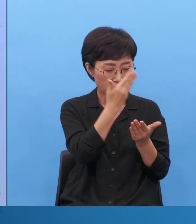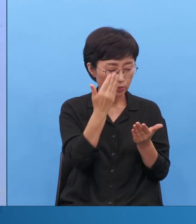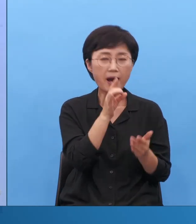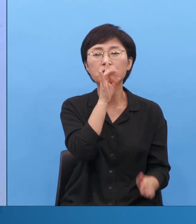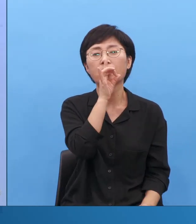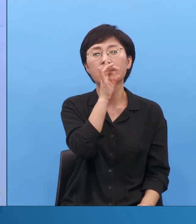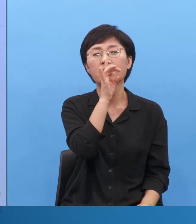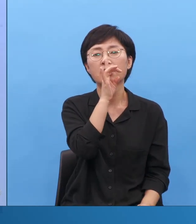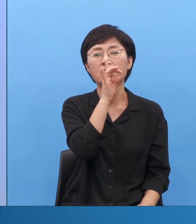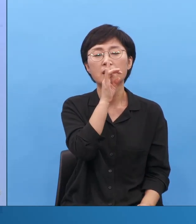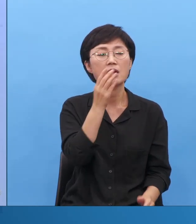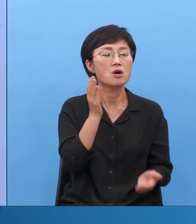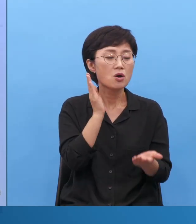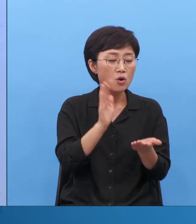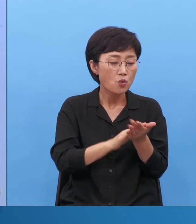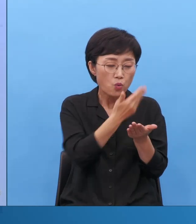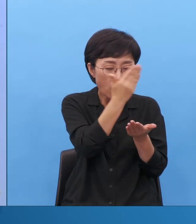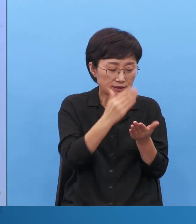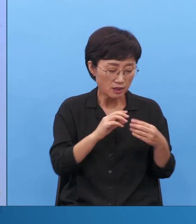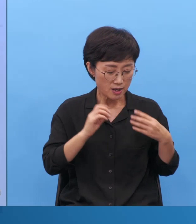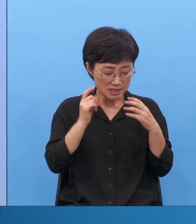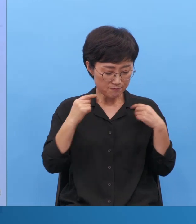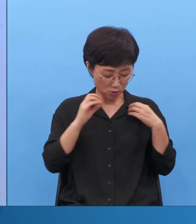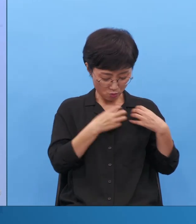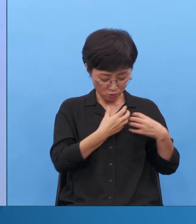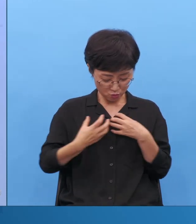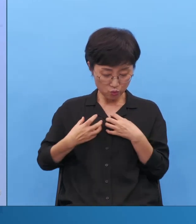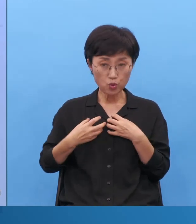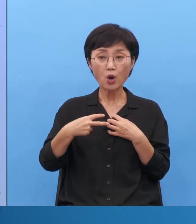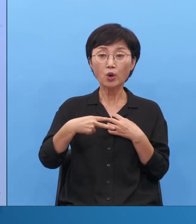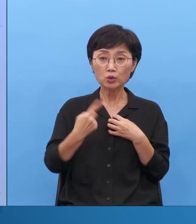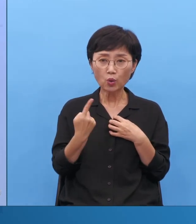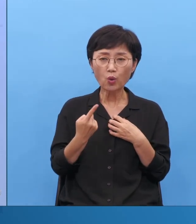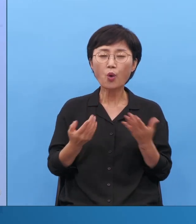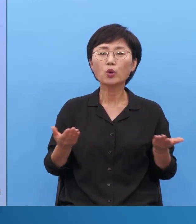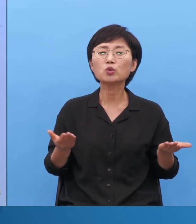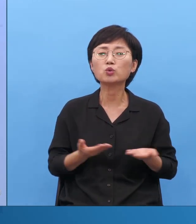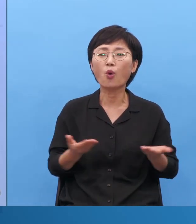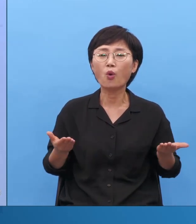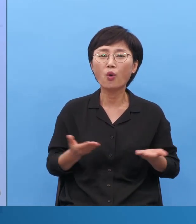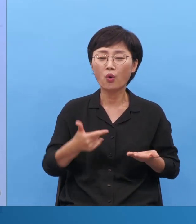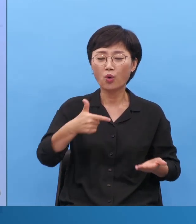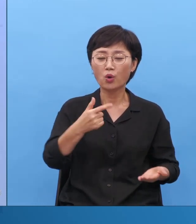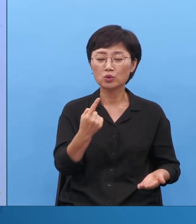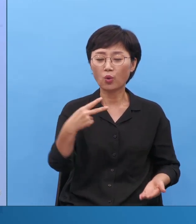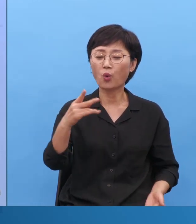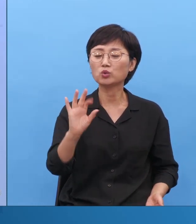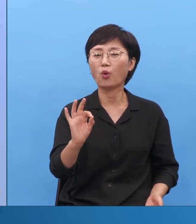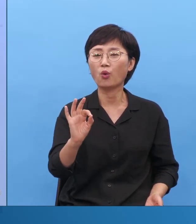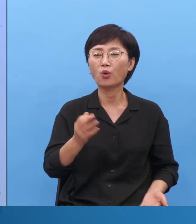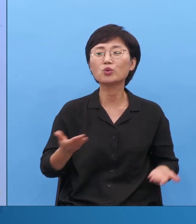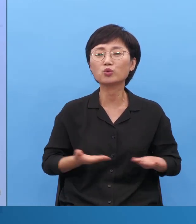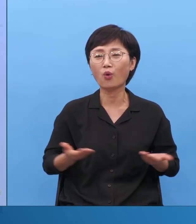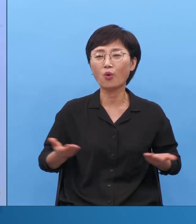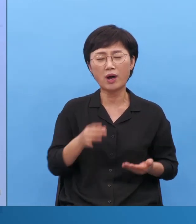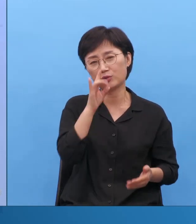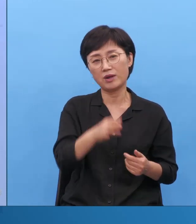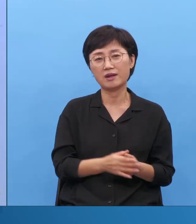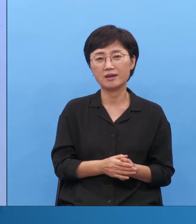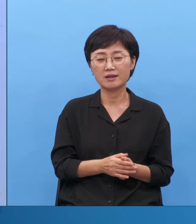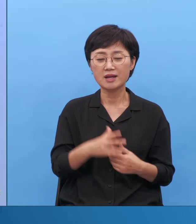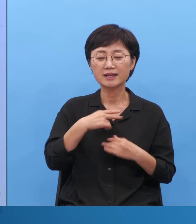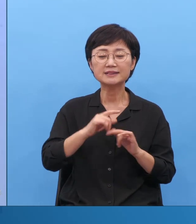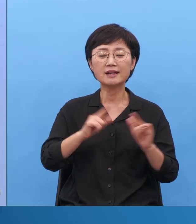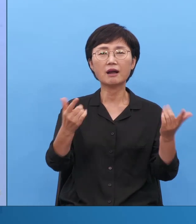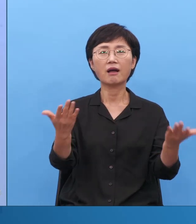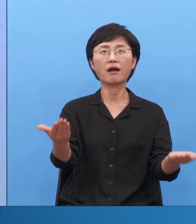a brooch on their clothing because that's work. 그 여러분들 뭐 이렇게 뭐 목걸이 그렇다 다 쫓겨나야 돼 유대인들. And because you're wearing a